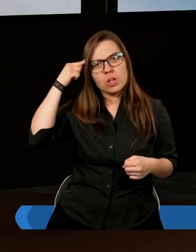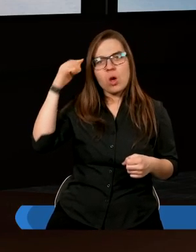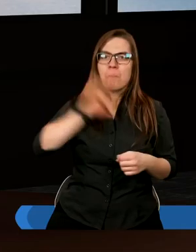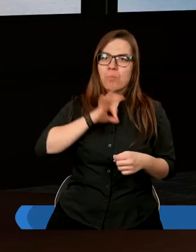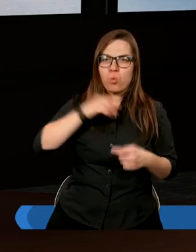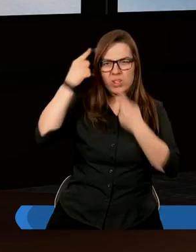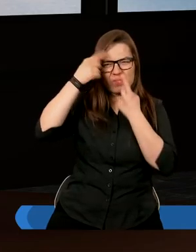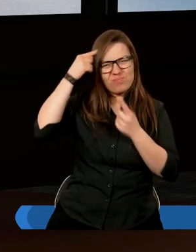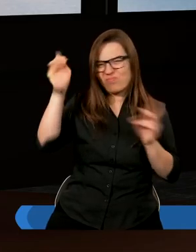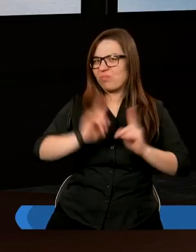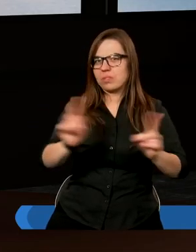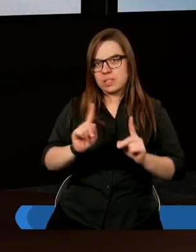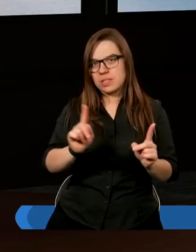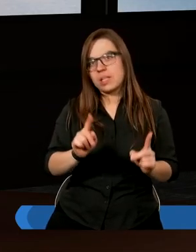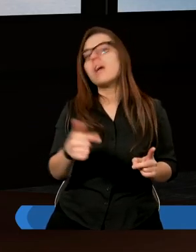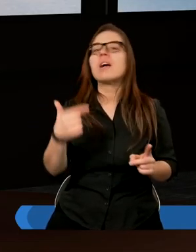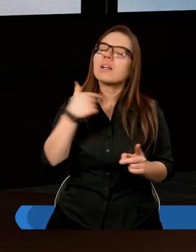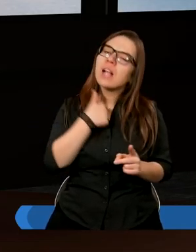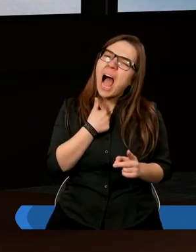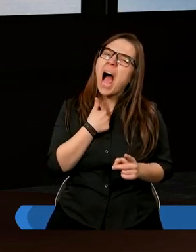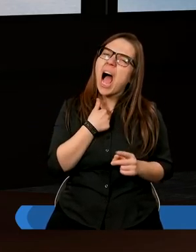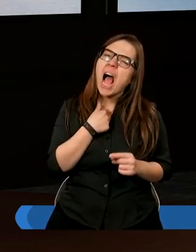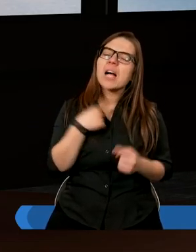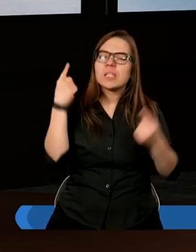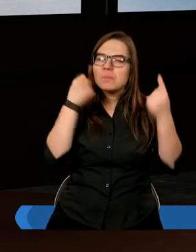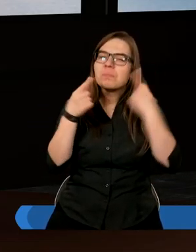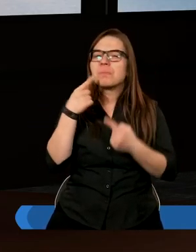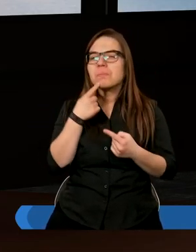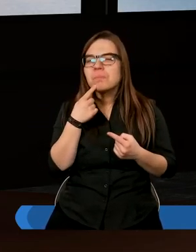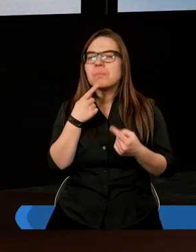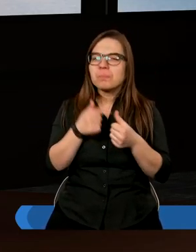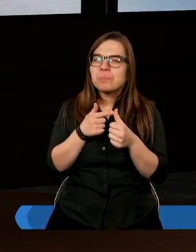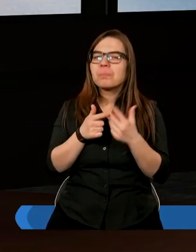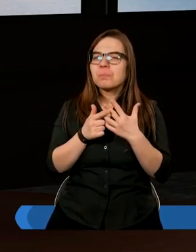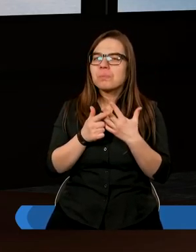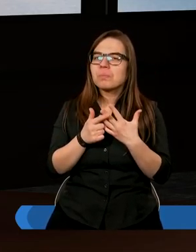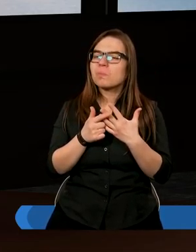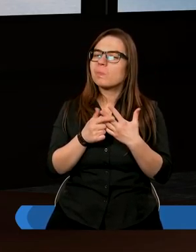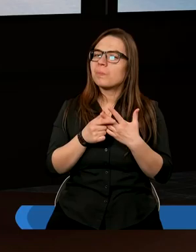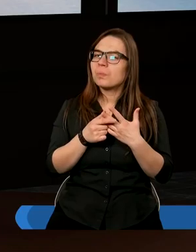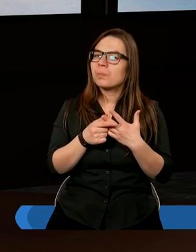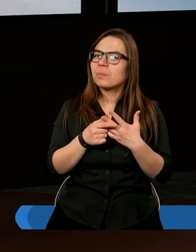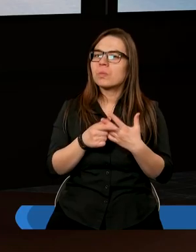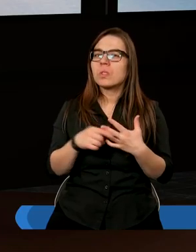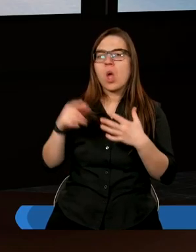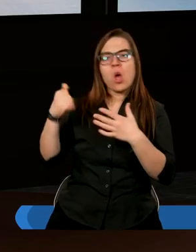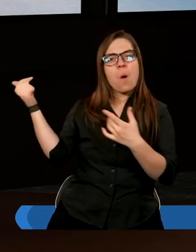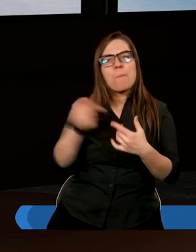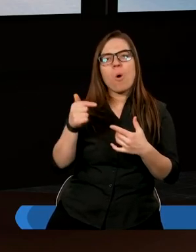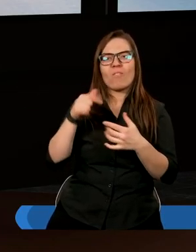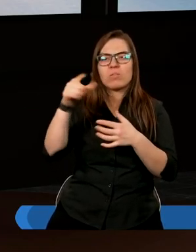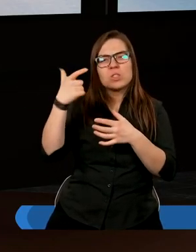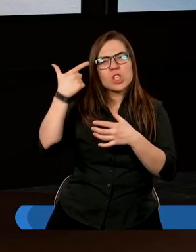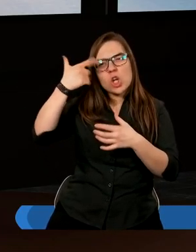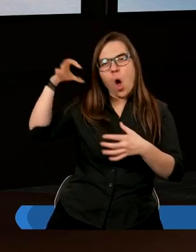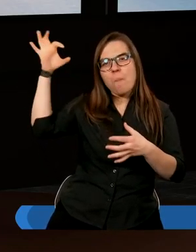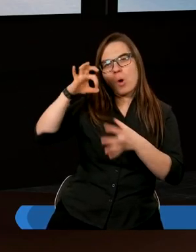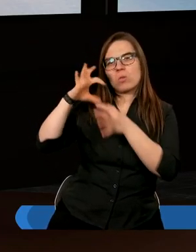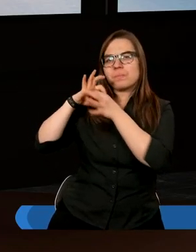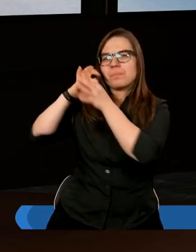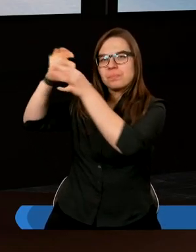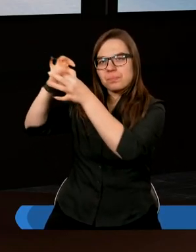rozumie. Myślę, że bardzo powinniśmy być w stałej łączności z Bogiem i